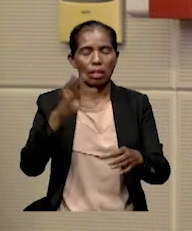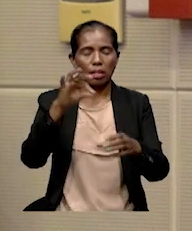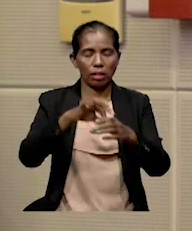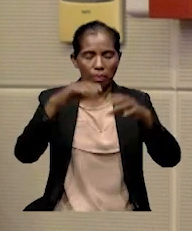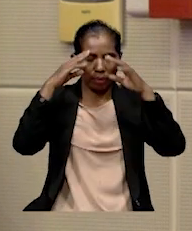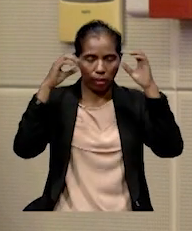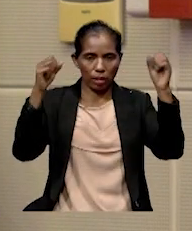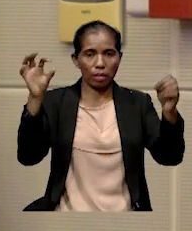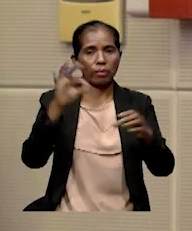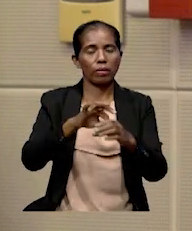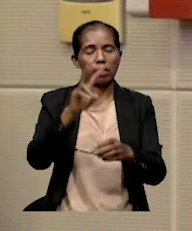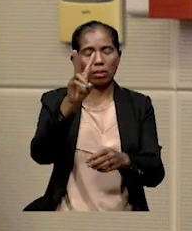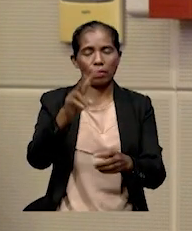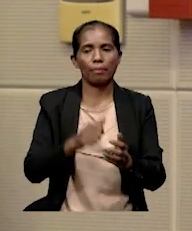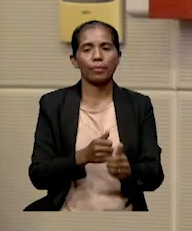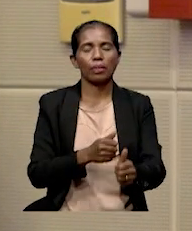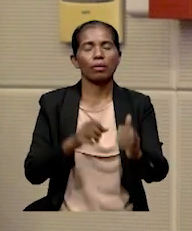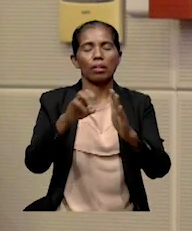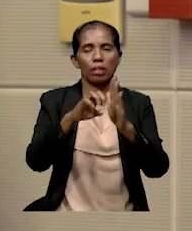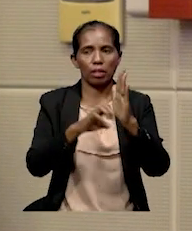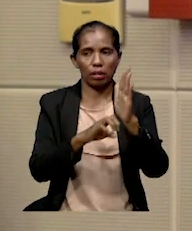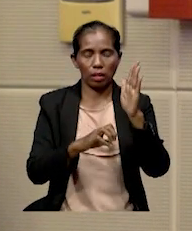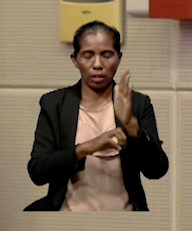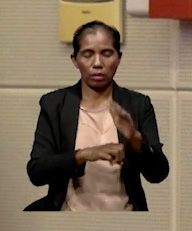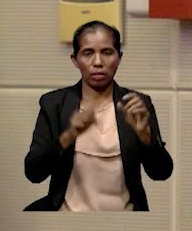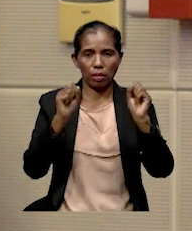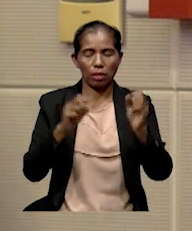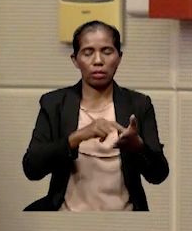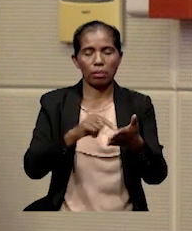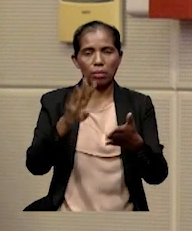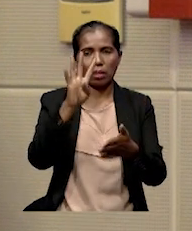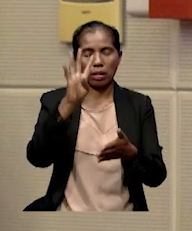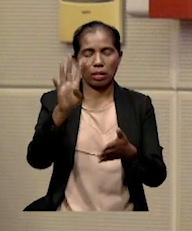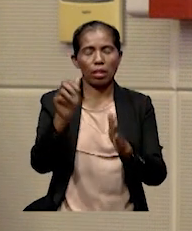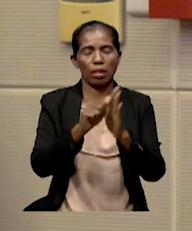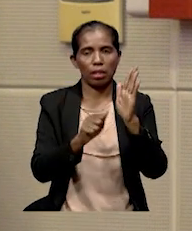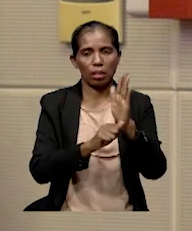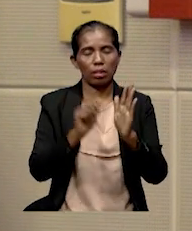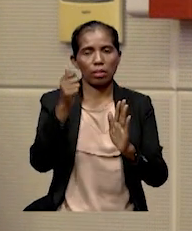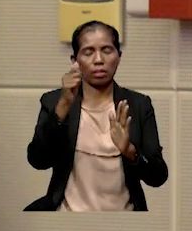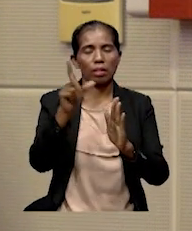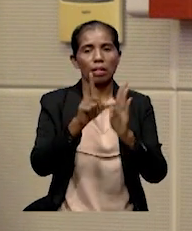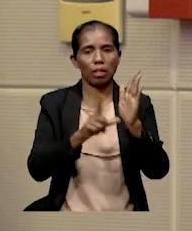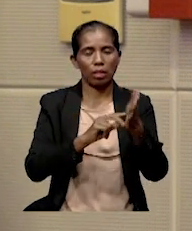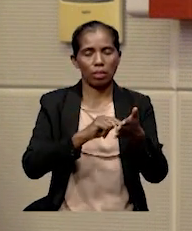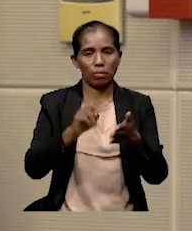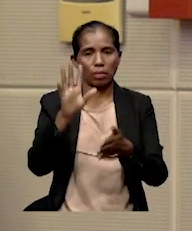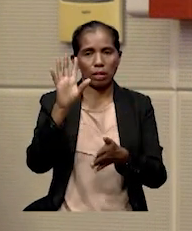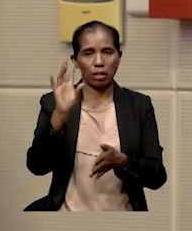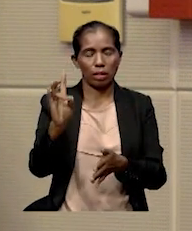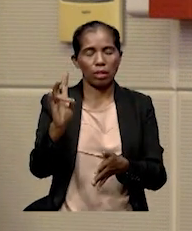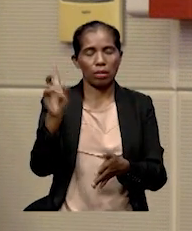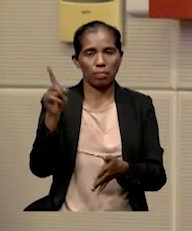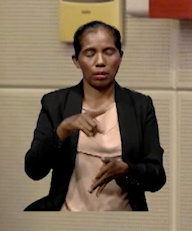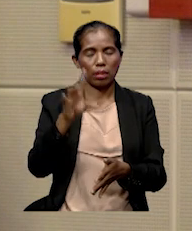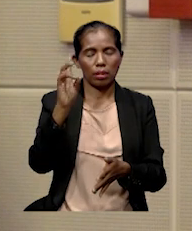segunda volta. Tuir estatuto titulares órgão soberano, número hat artigo sanulu, lei número hito barra rihun rua hito,